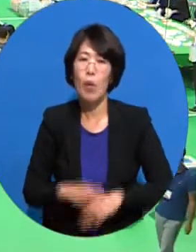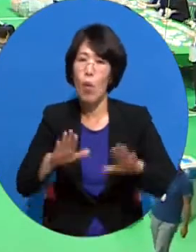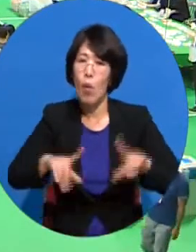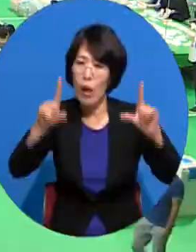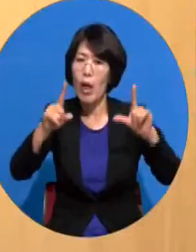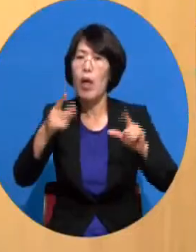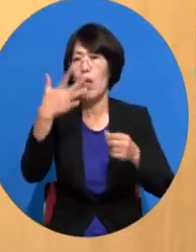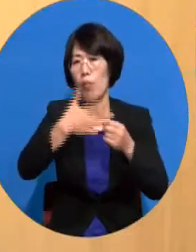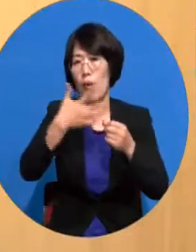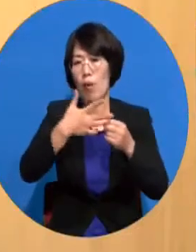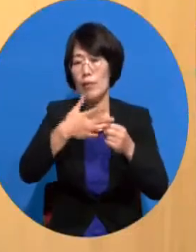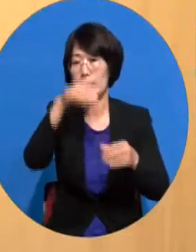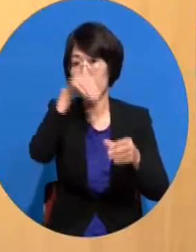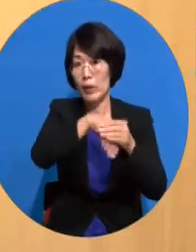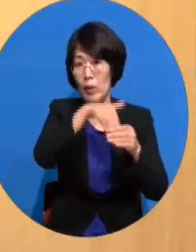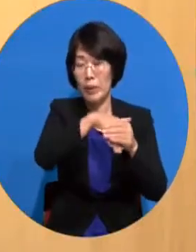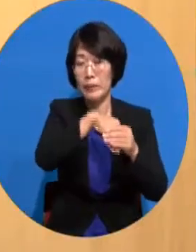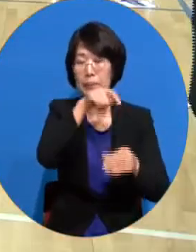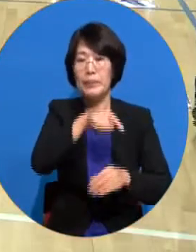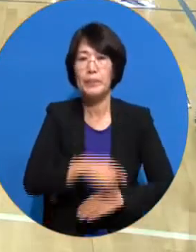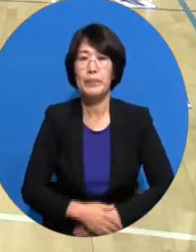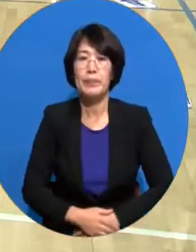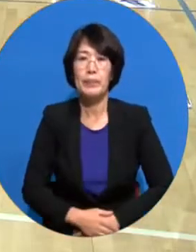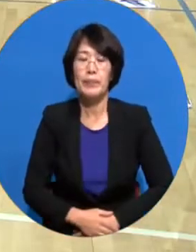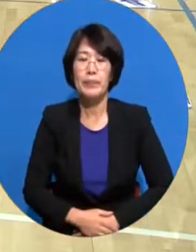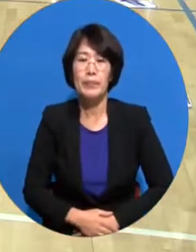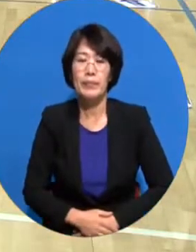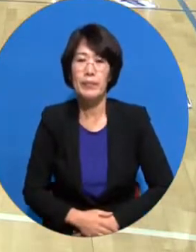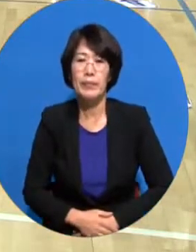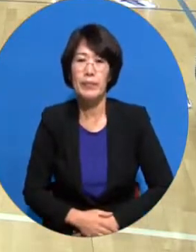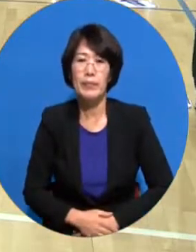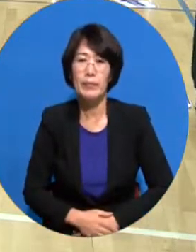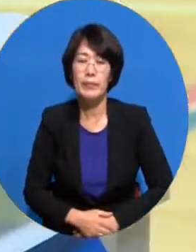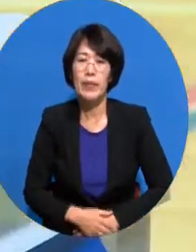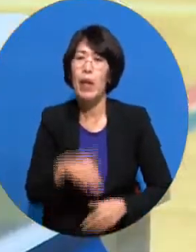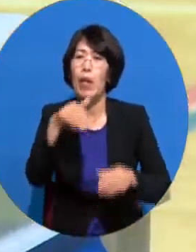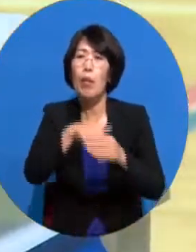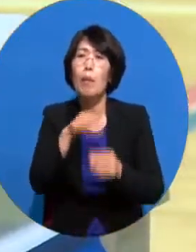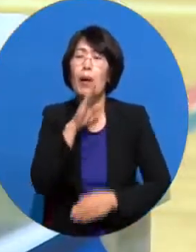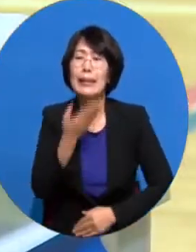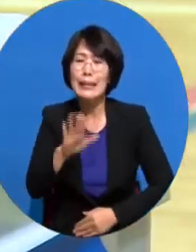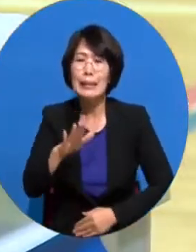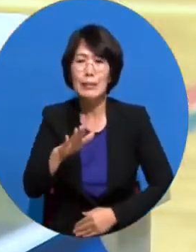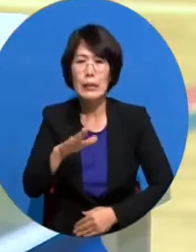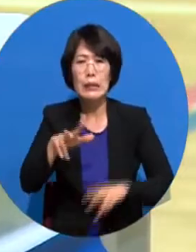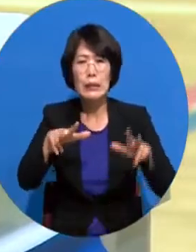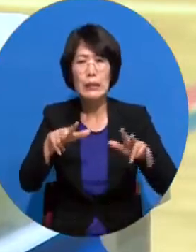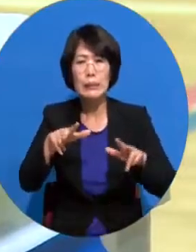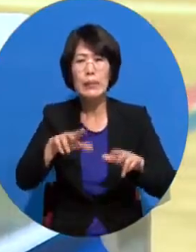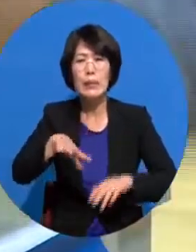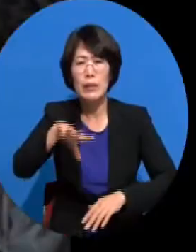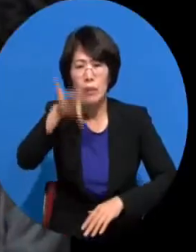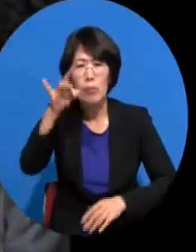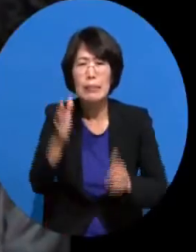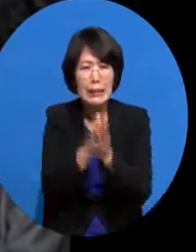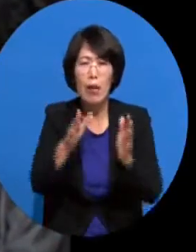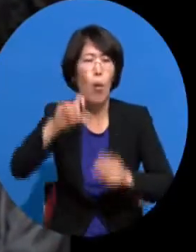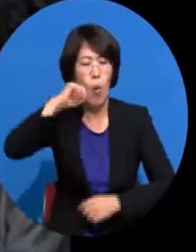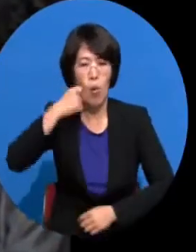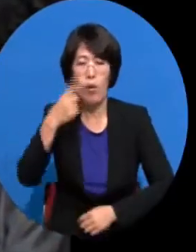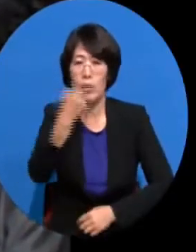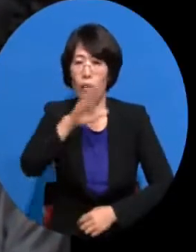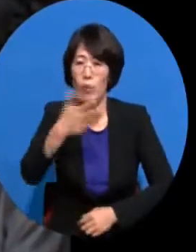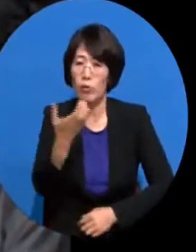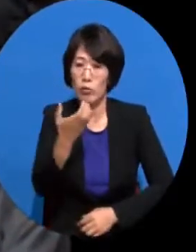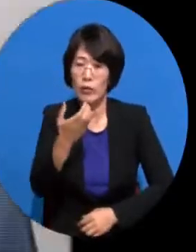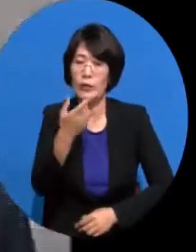올해로 8번째 치러진 지방선거. 지금은 당연시 여겨지는 선거지만 시작은 쉽지 않았습니다.